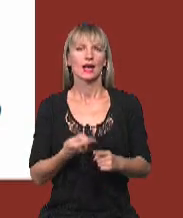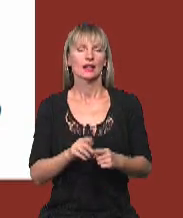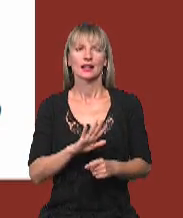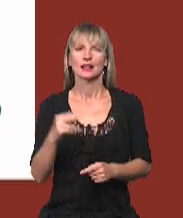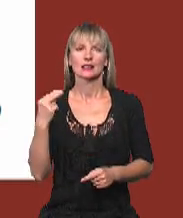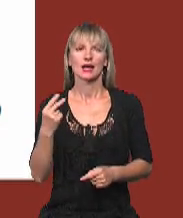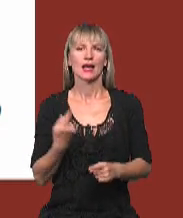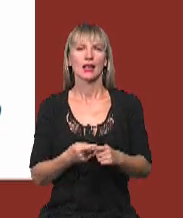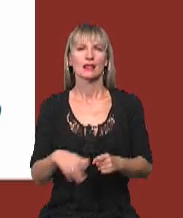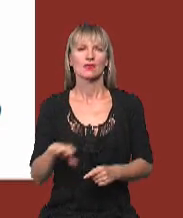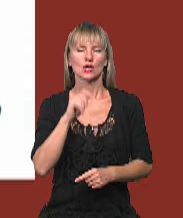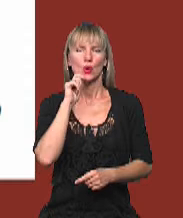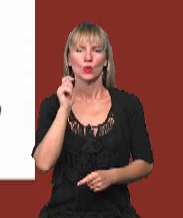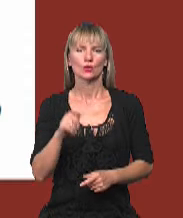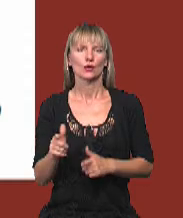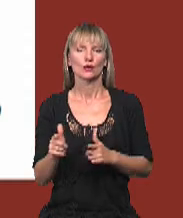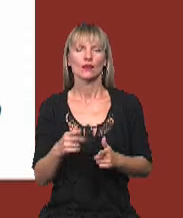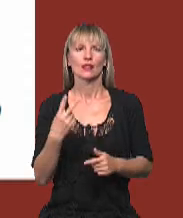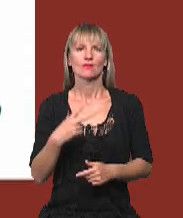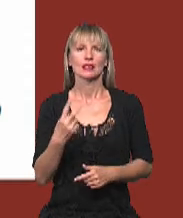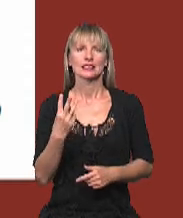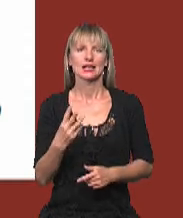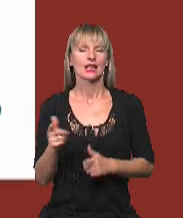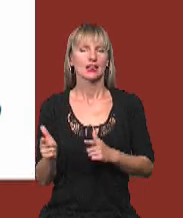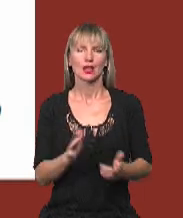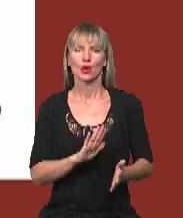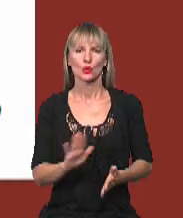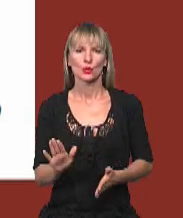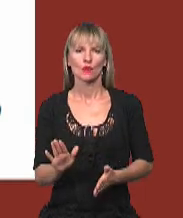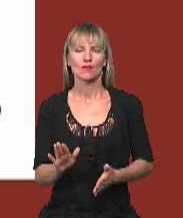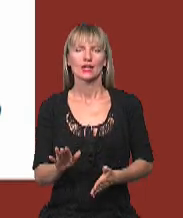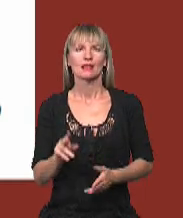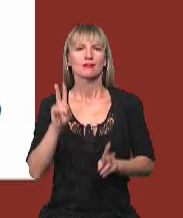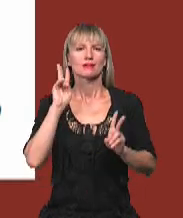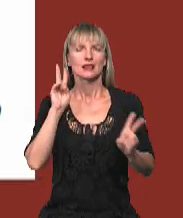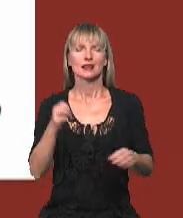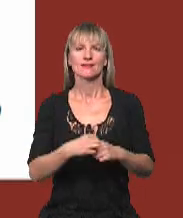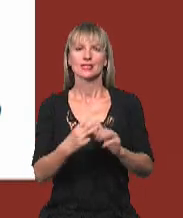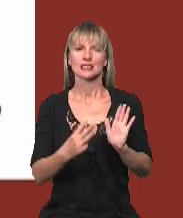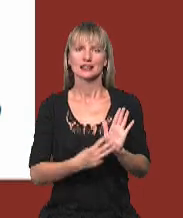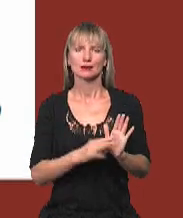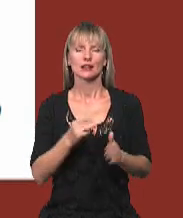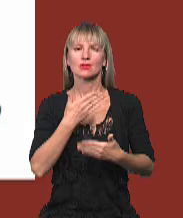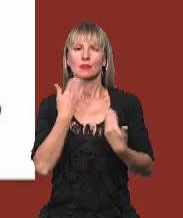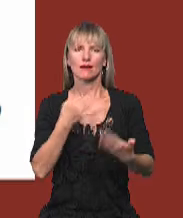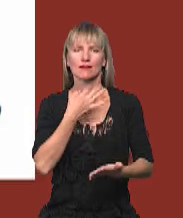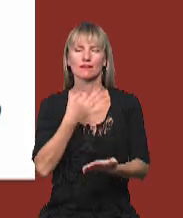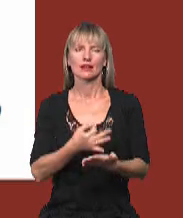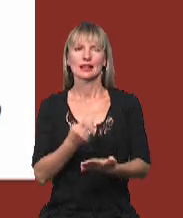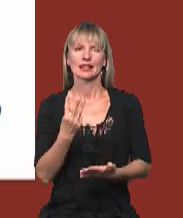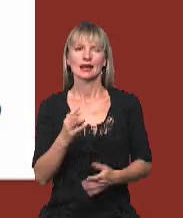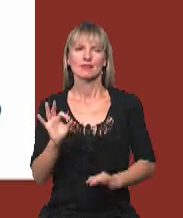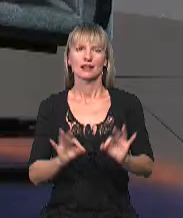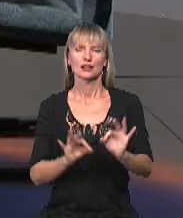вся Україна, готові голосувати. 23% не готові, не знаю 18% і не мають відповіді